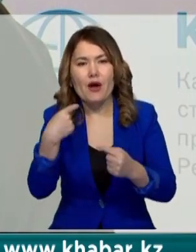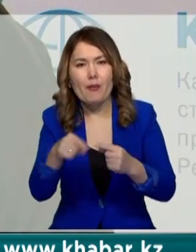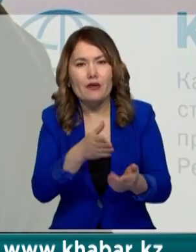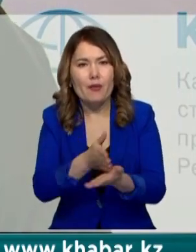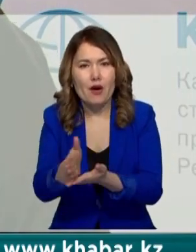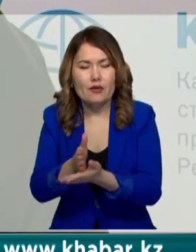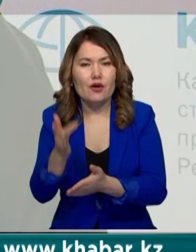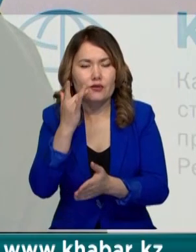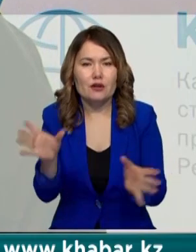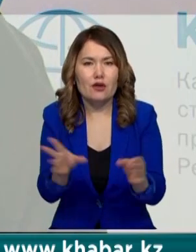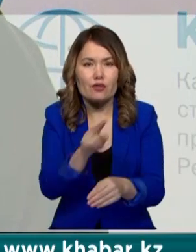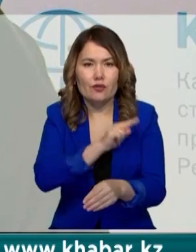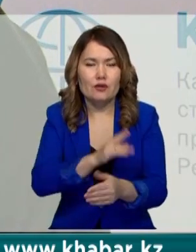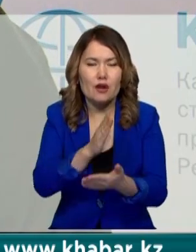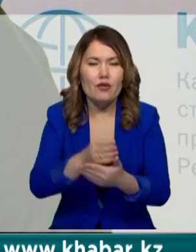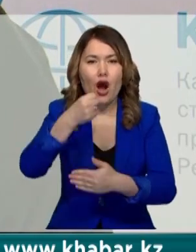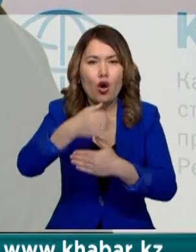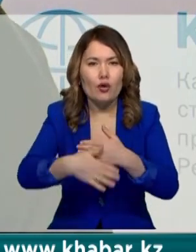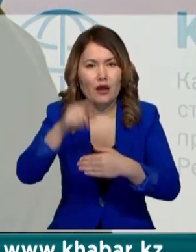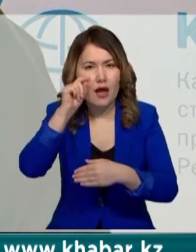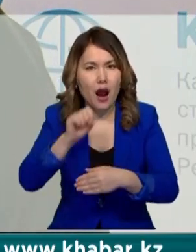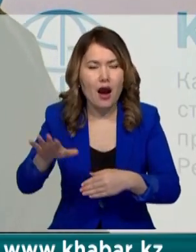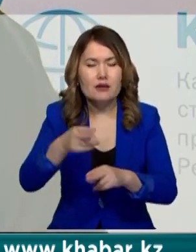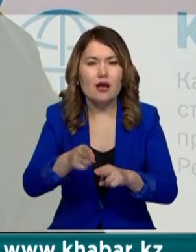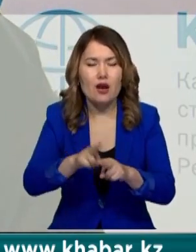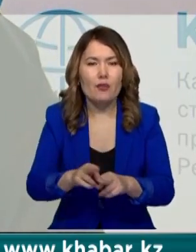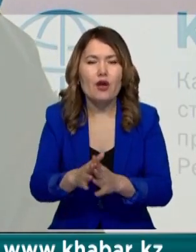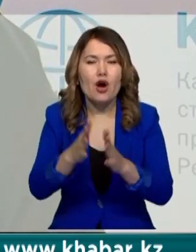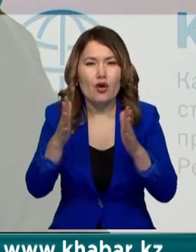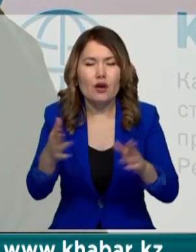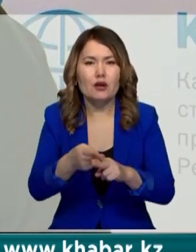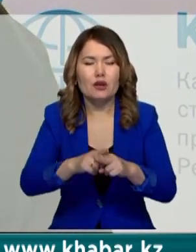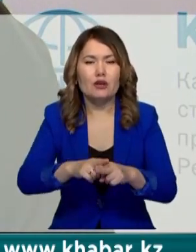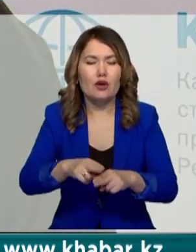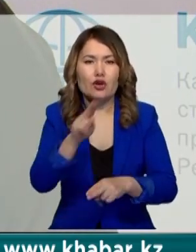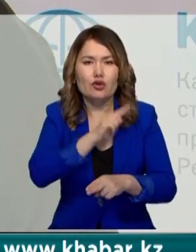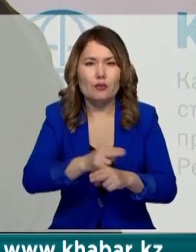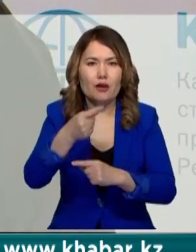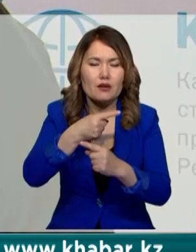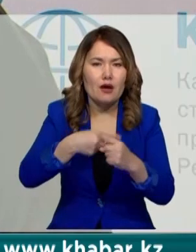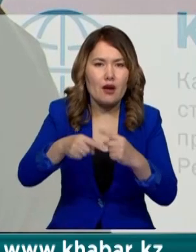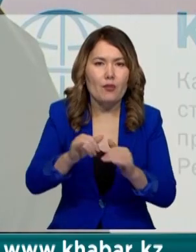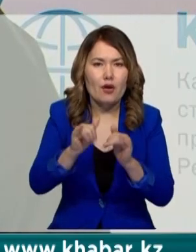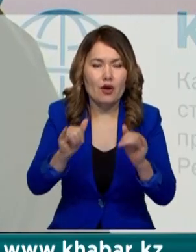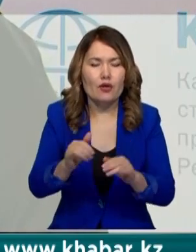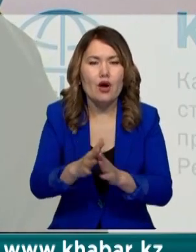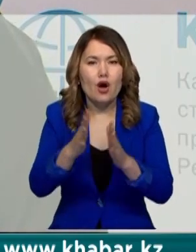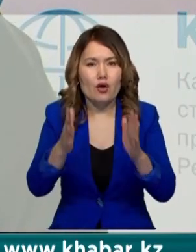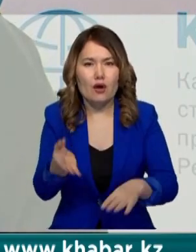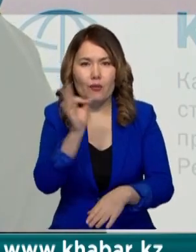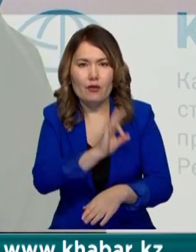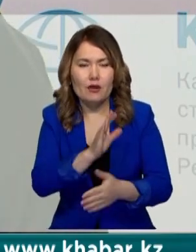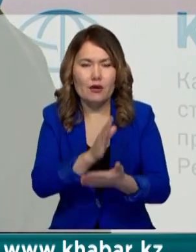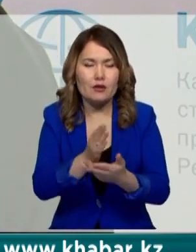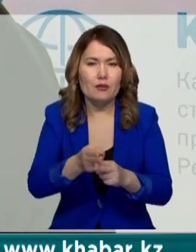бағытта ынтымақтастығымыз артып келеді. Орталық Азия аймақ ретінде едәуір әртүрлі. Орталық Азия елдерінің ұстанымдарының өзіндік ерекшеліктері бар. Осы